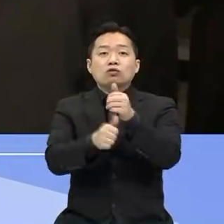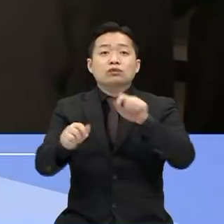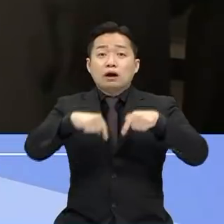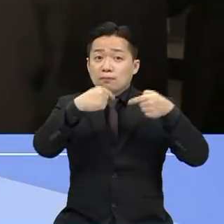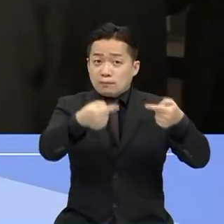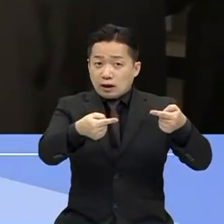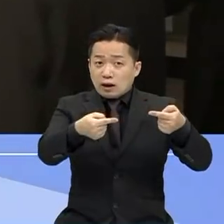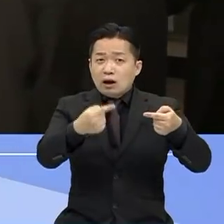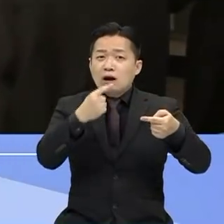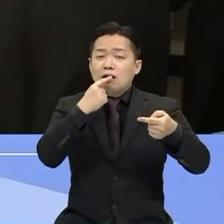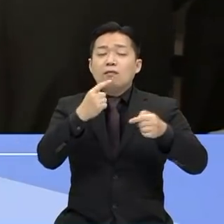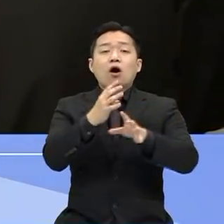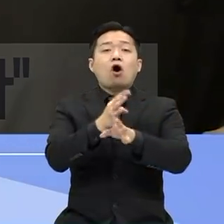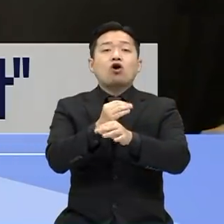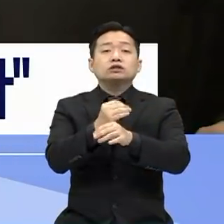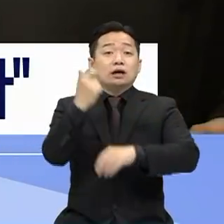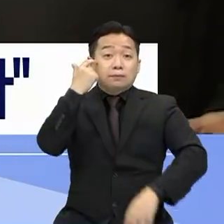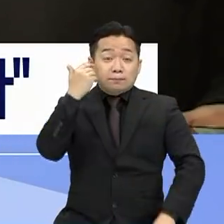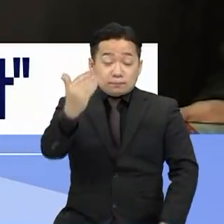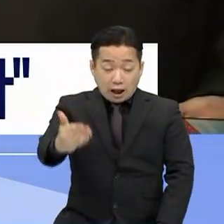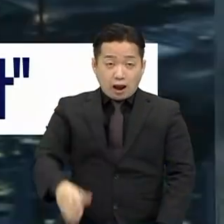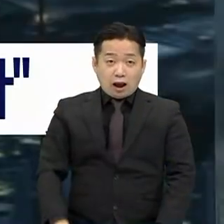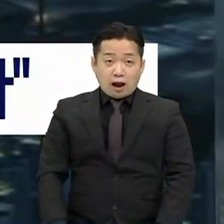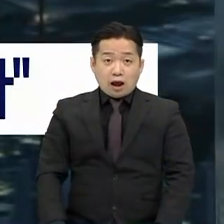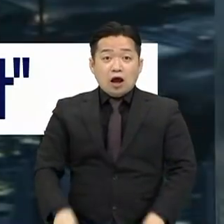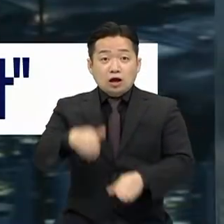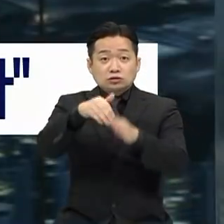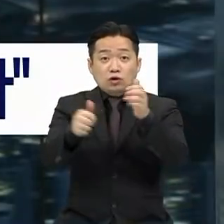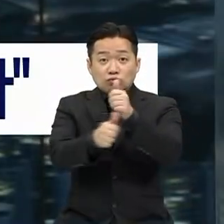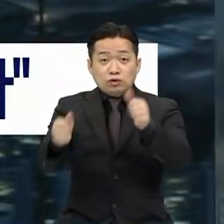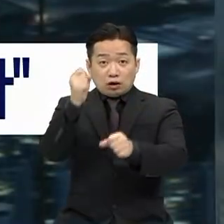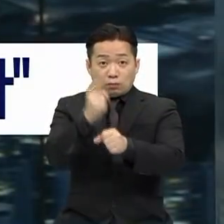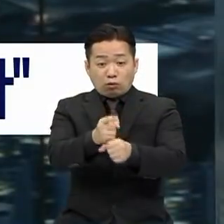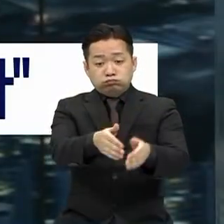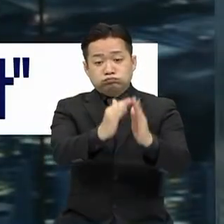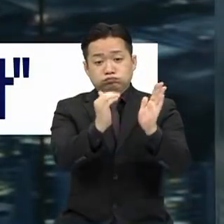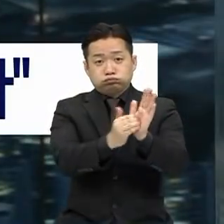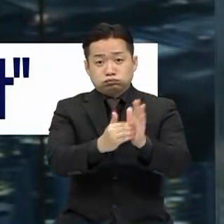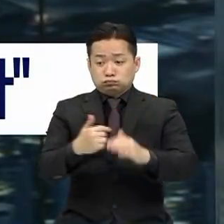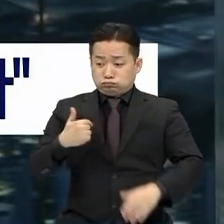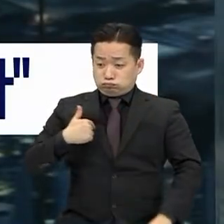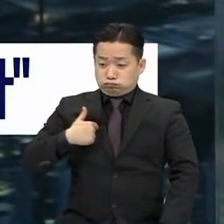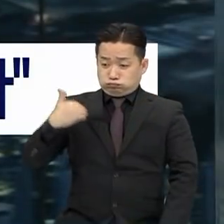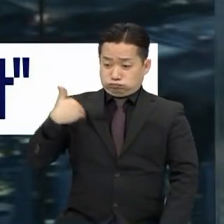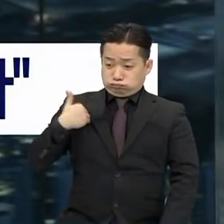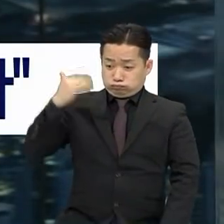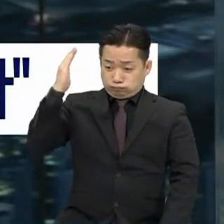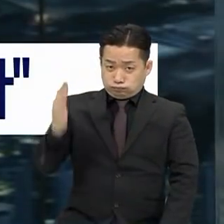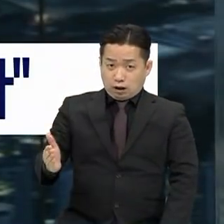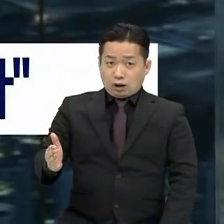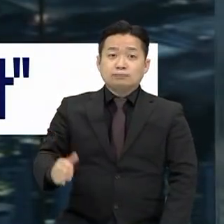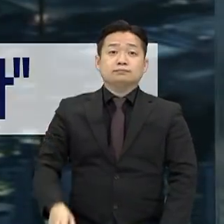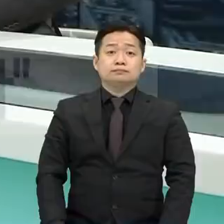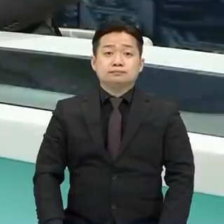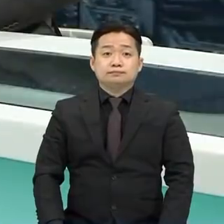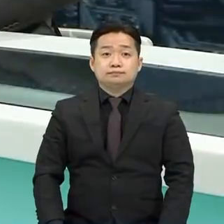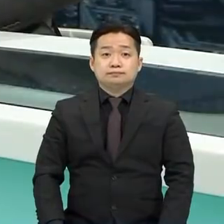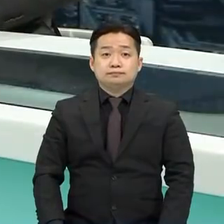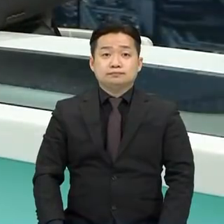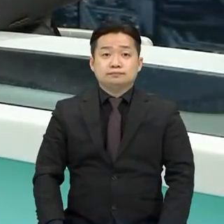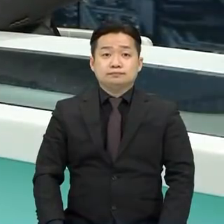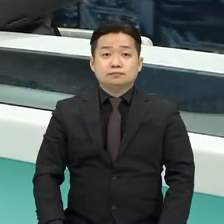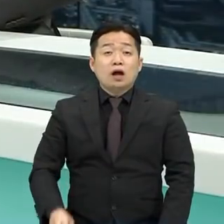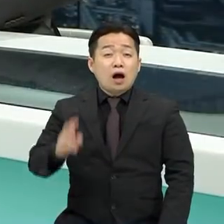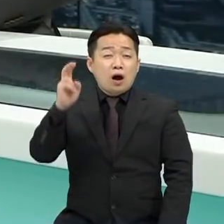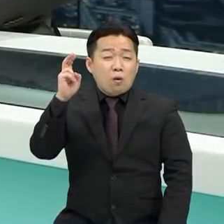명확한 입장을 발표할 거냐 이렇게 기자들이 묻자 선대위 가 이미 발 쪽 했는데 뭘 나한테 물어 보냐 이렇게 손을 것 같습니다 그럼